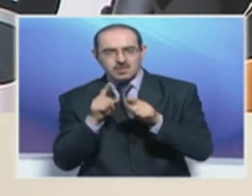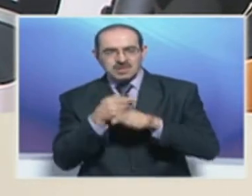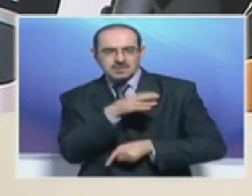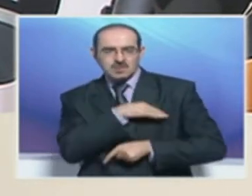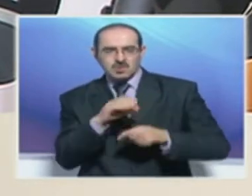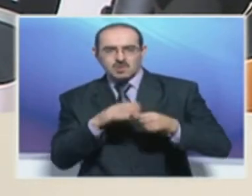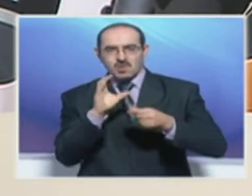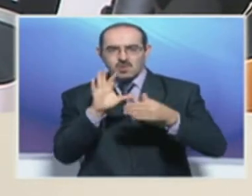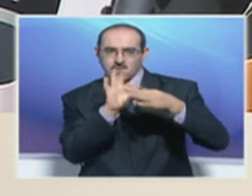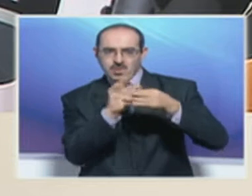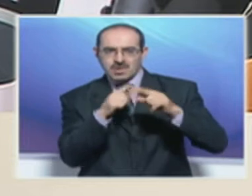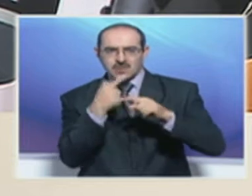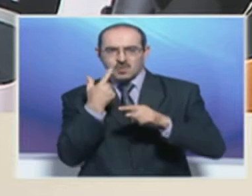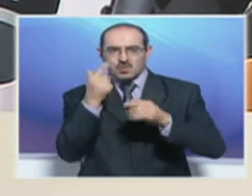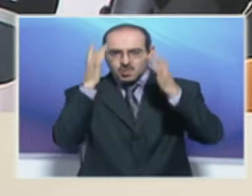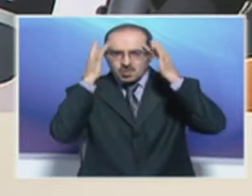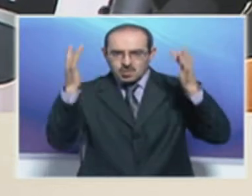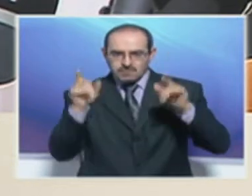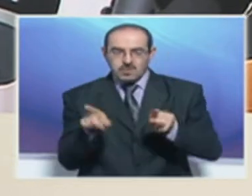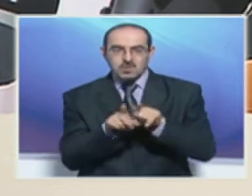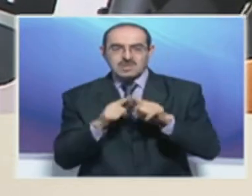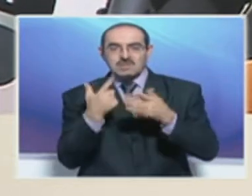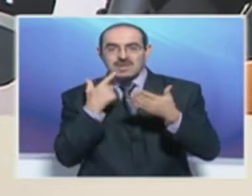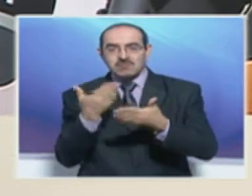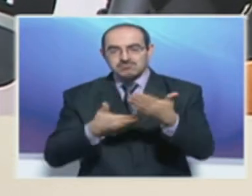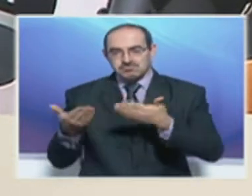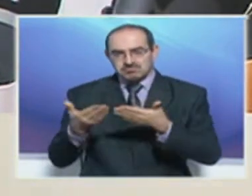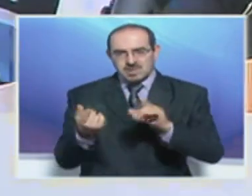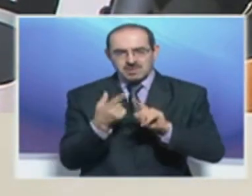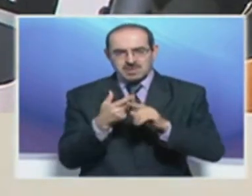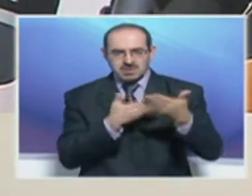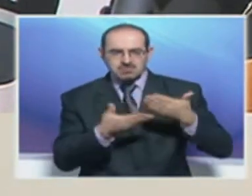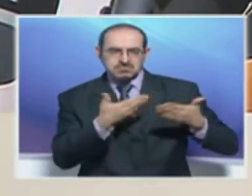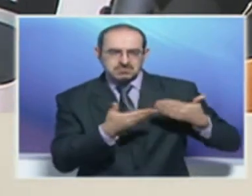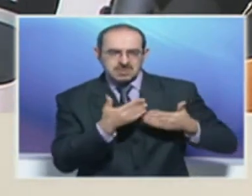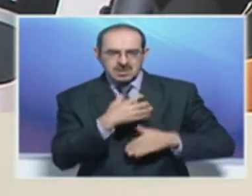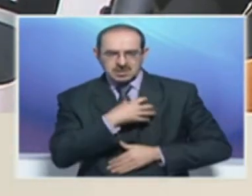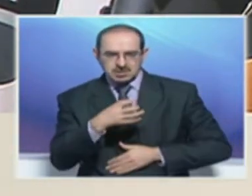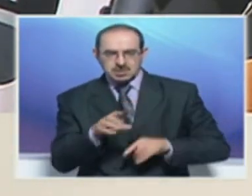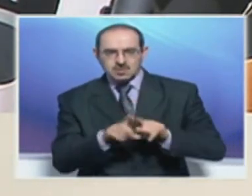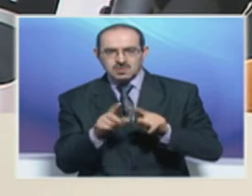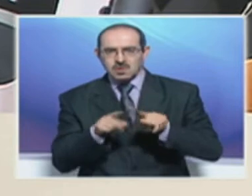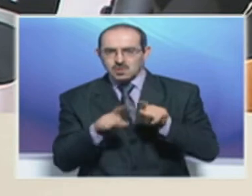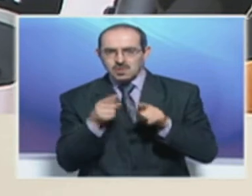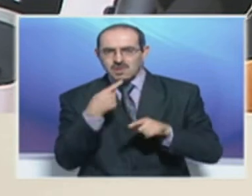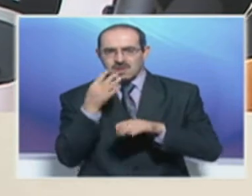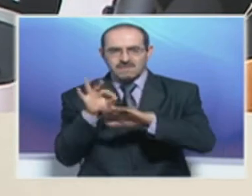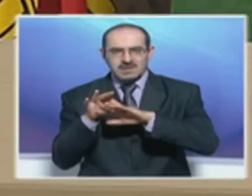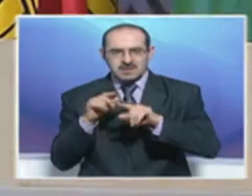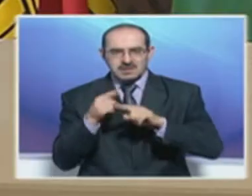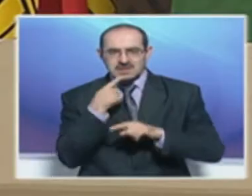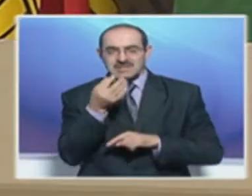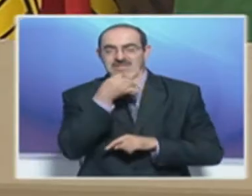coopération culturelle en Méditerranée. C'est-à-dire que l'échange de vœux a été un échange très riche, comme vient de l'indiquer donc mon